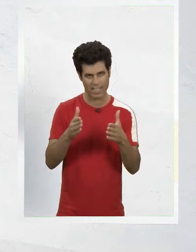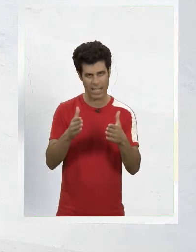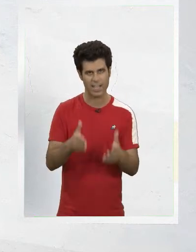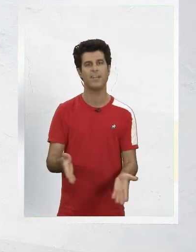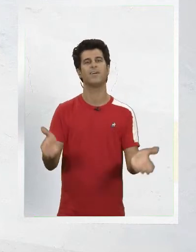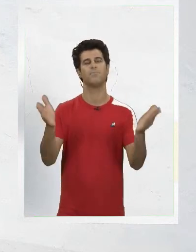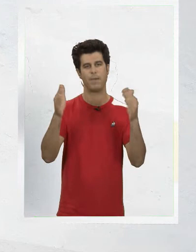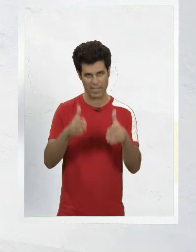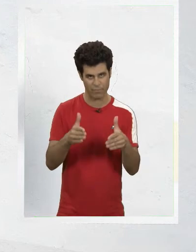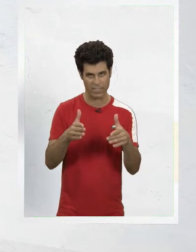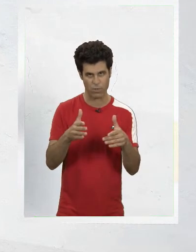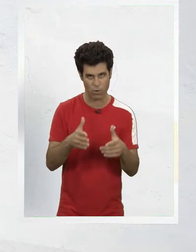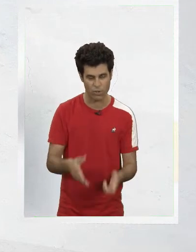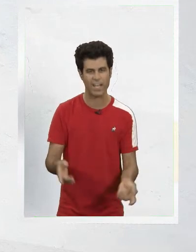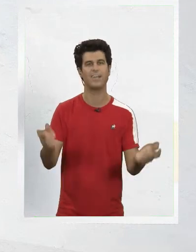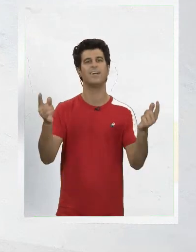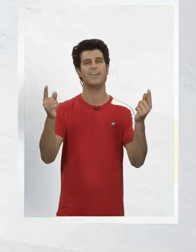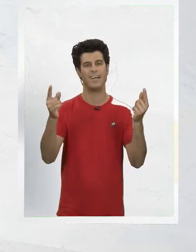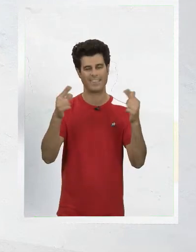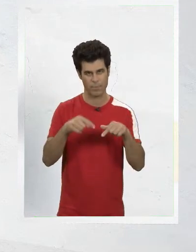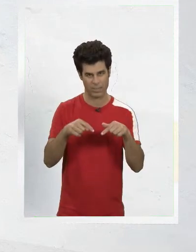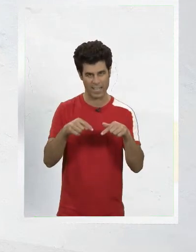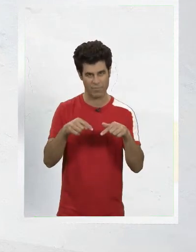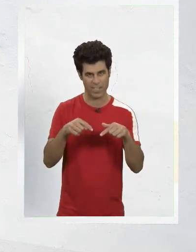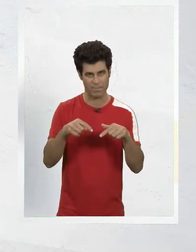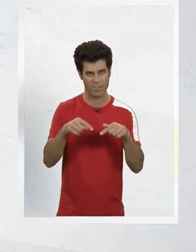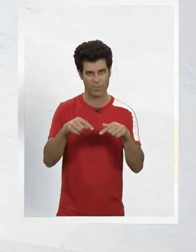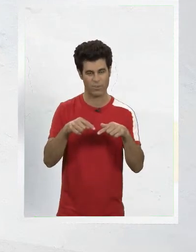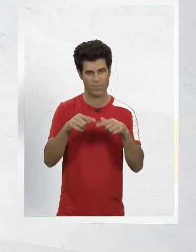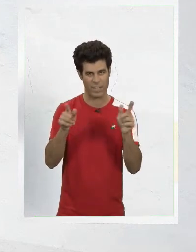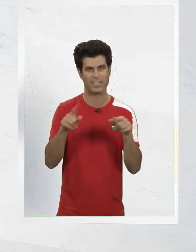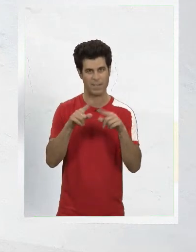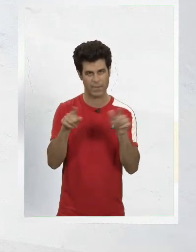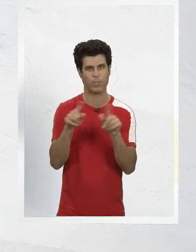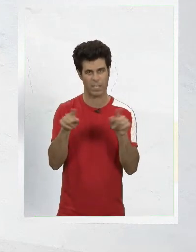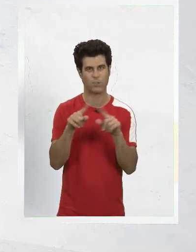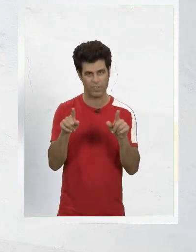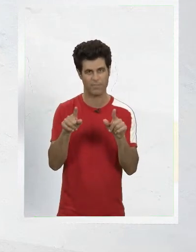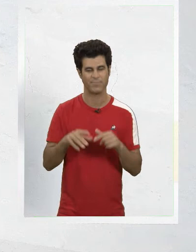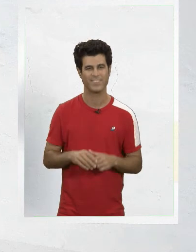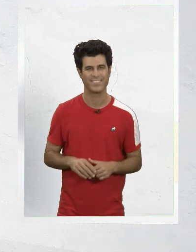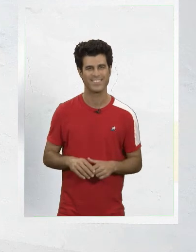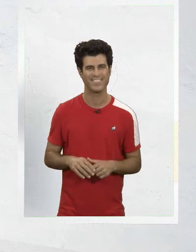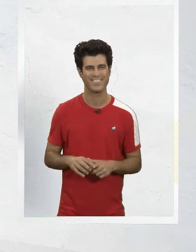באותה דירה, במגפת הקורונה, אתם יותר רבים או דווקא אתם אחים יותר